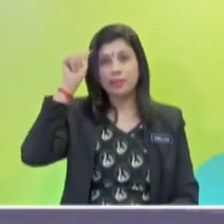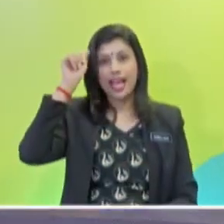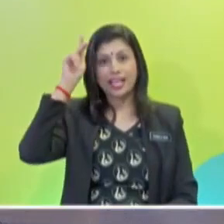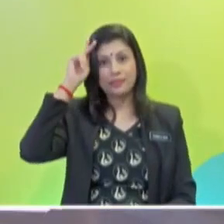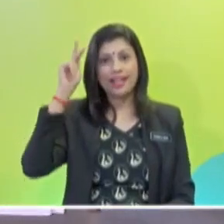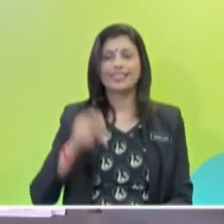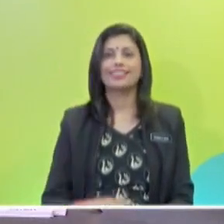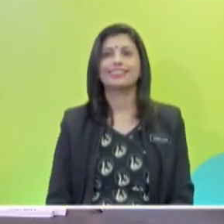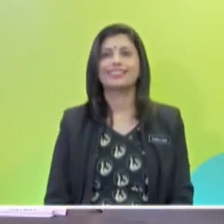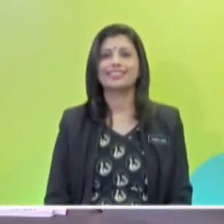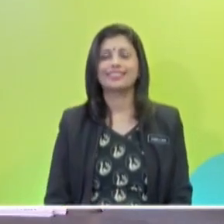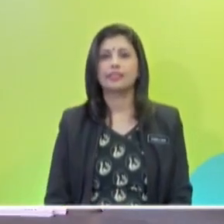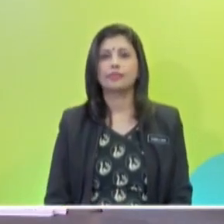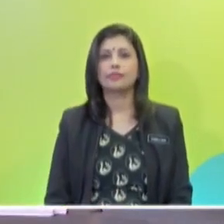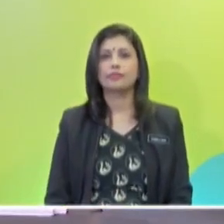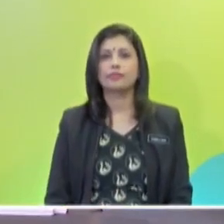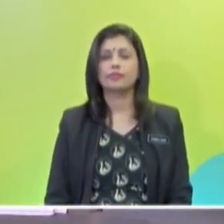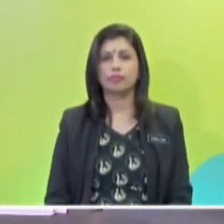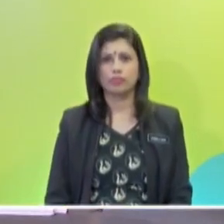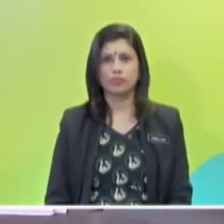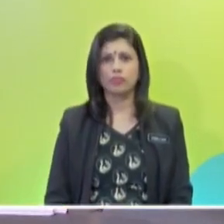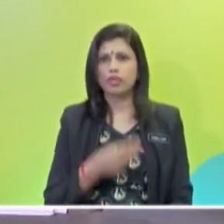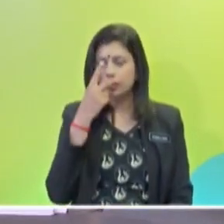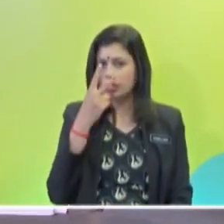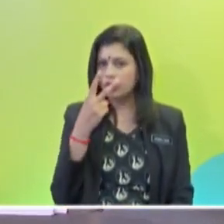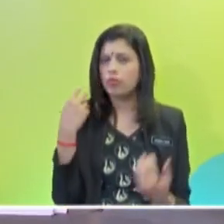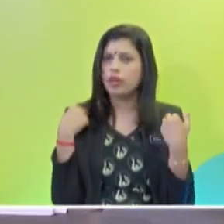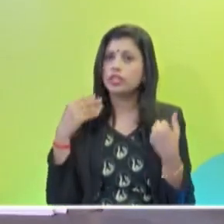Ha, sekejap. Kenapa ada